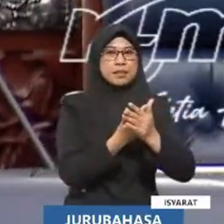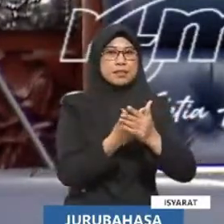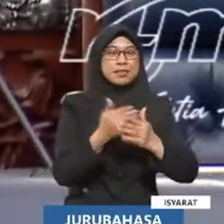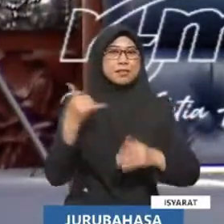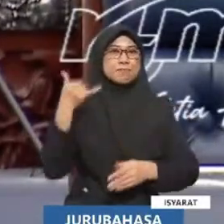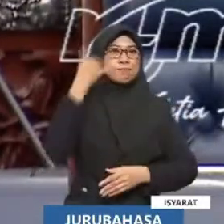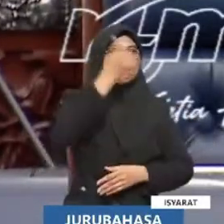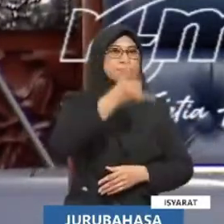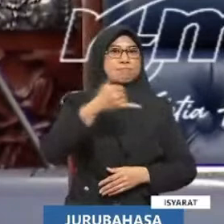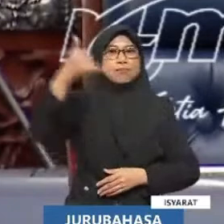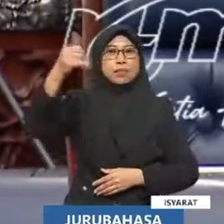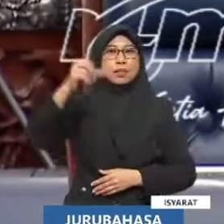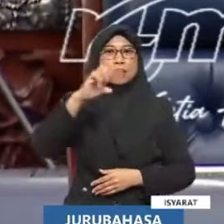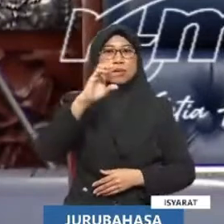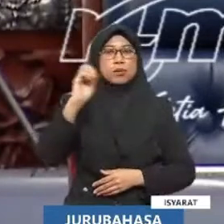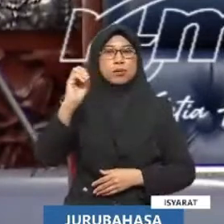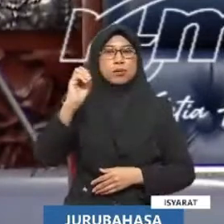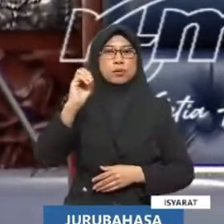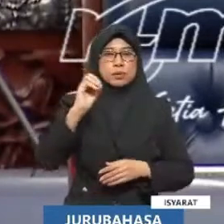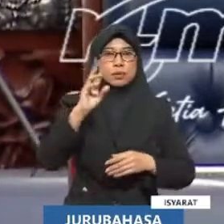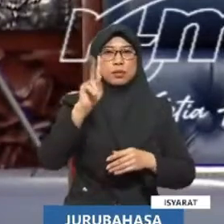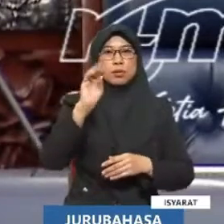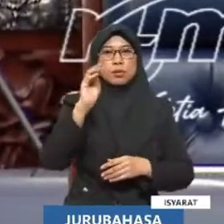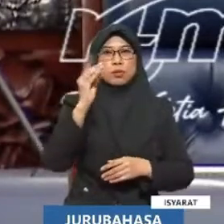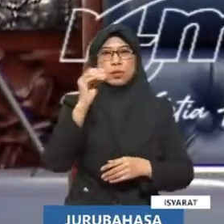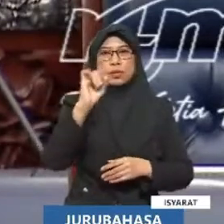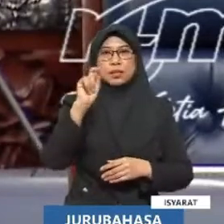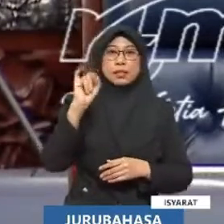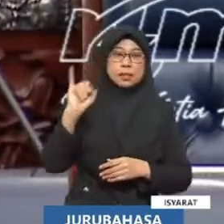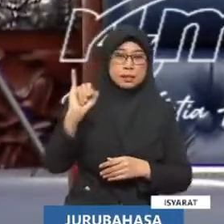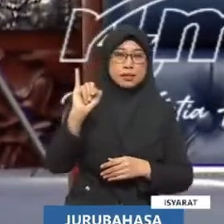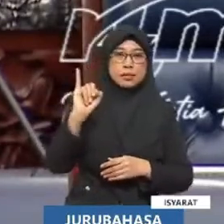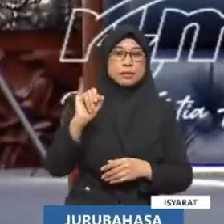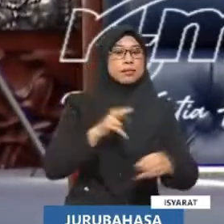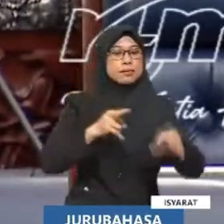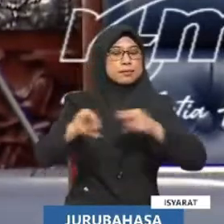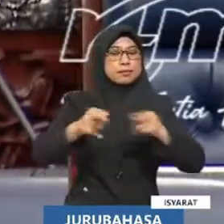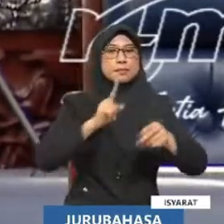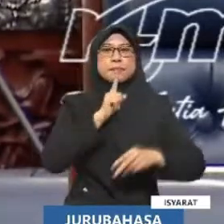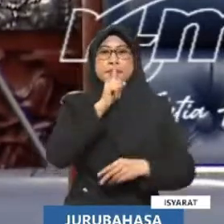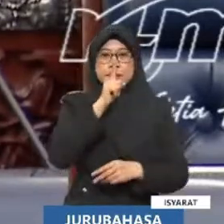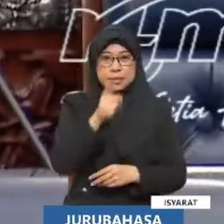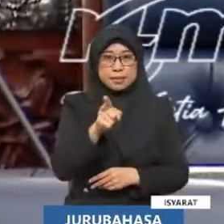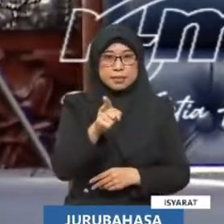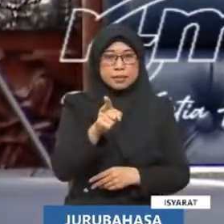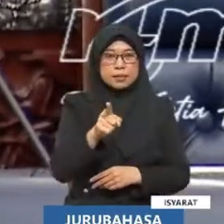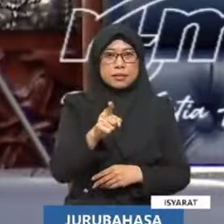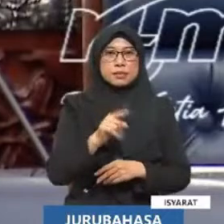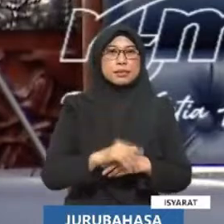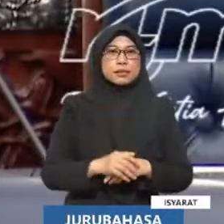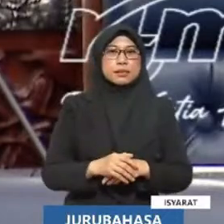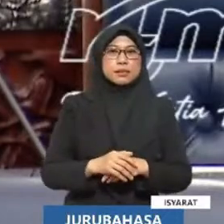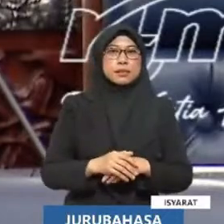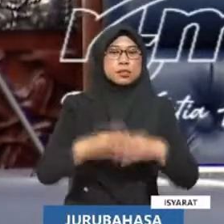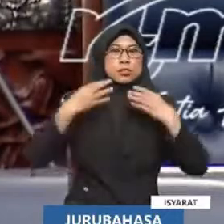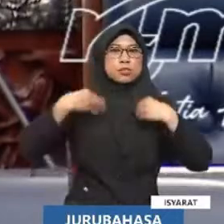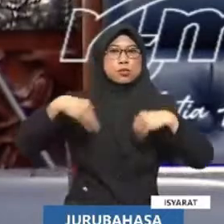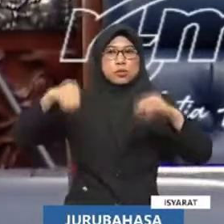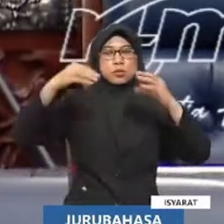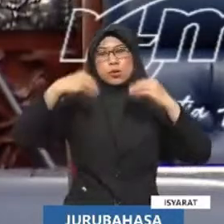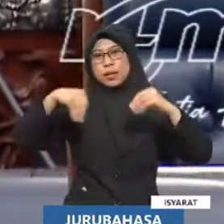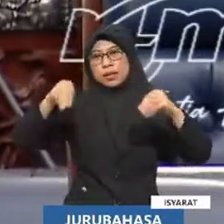jelajah Eh guru komoditi kita dan ini adalah usai kita untuk mengaku memastikan bahwa pasaran